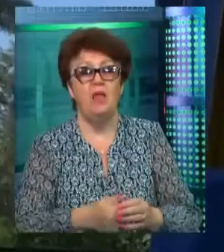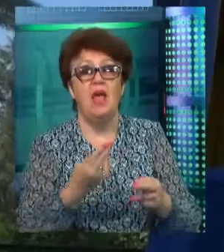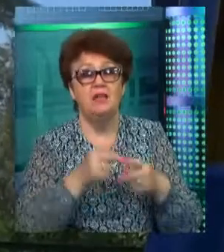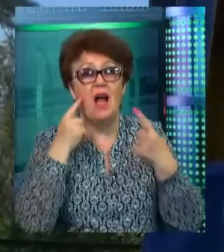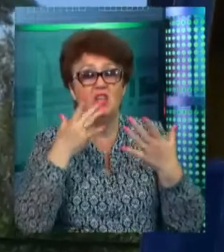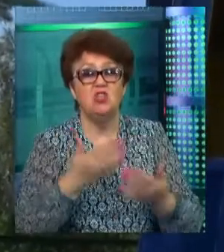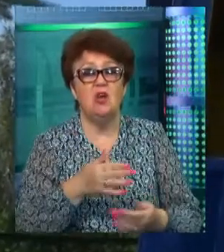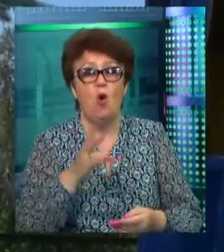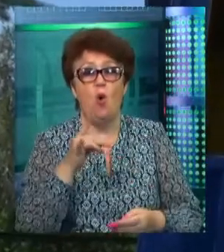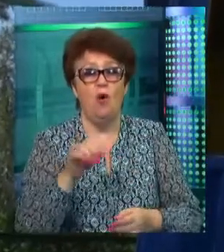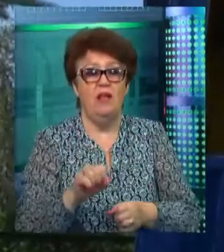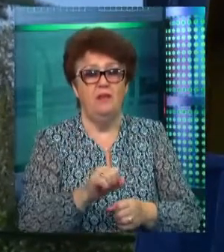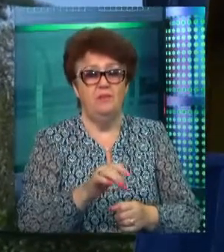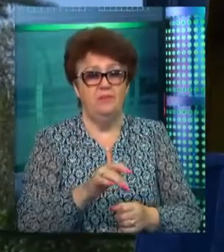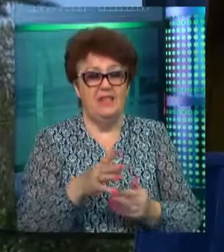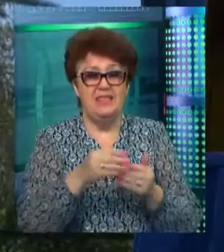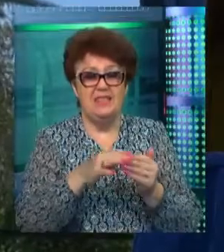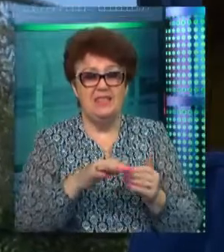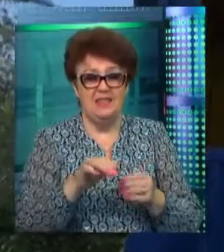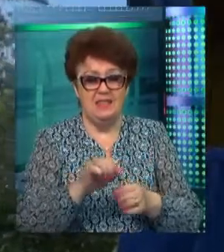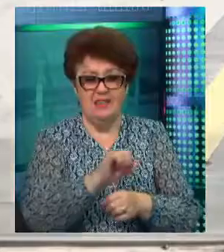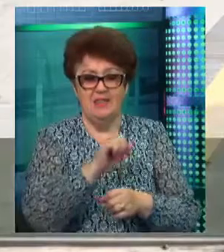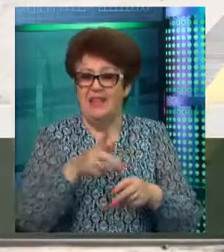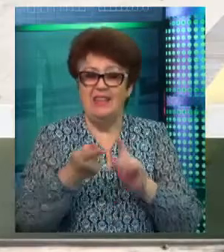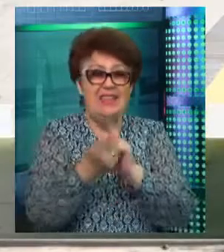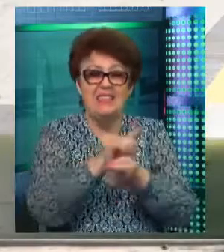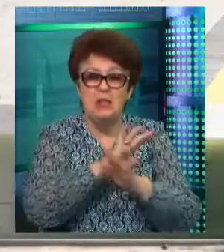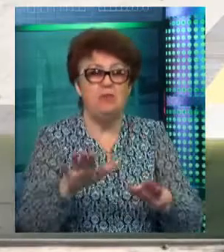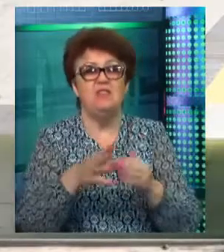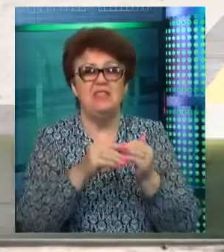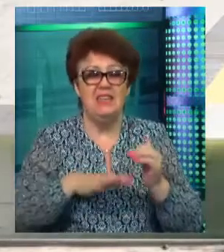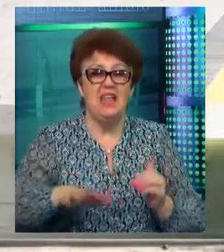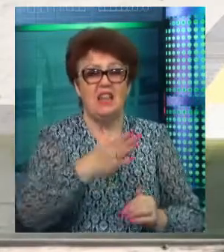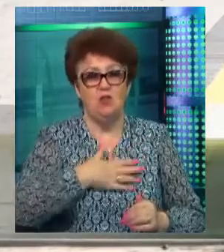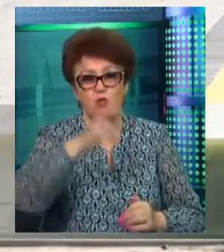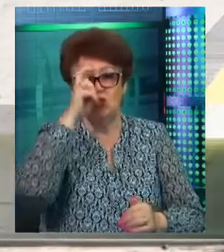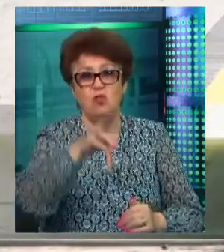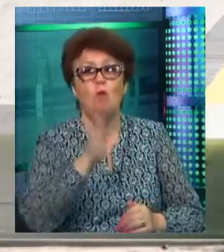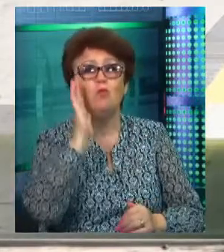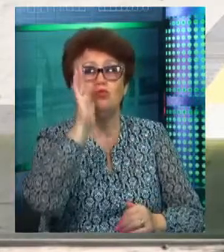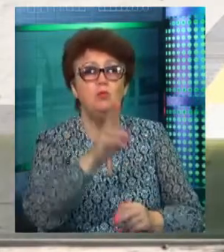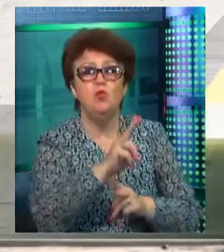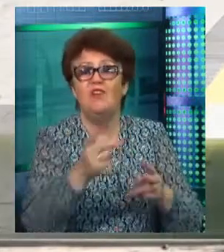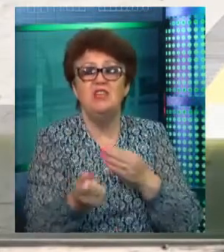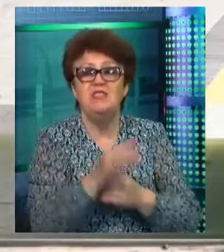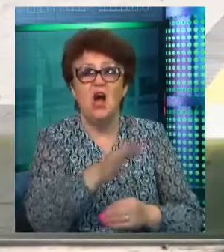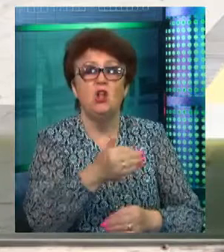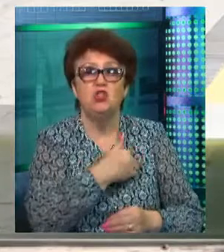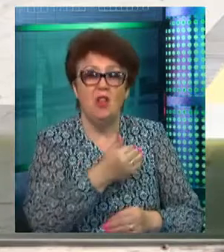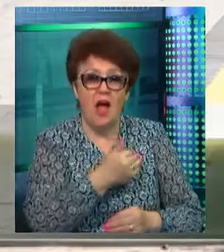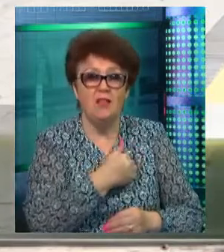же о незыблемости территориальные нашего государства чтобы будущем ни у кого не возникало желание у